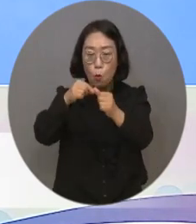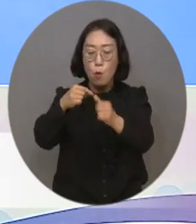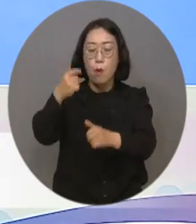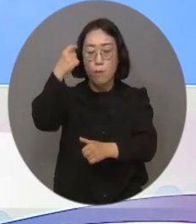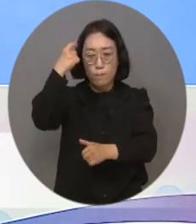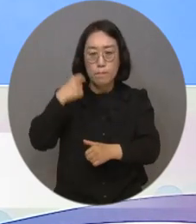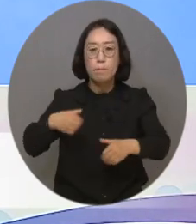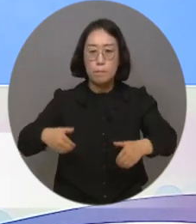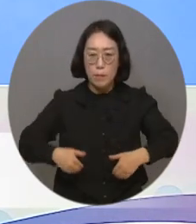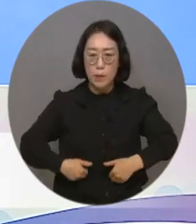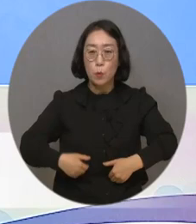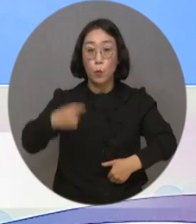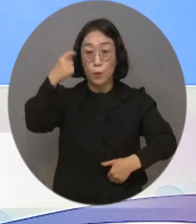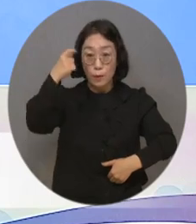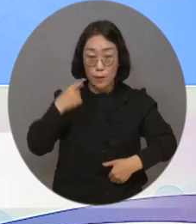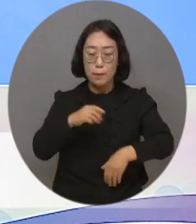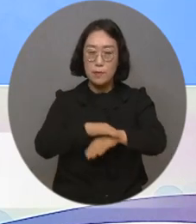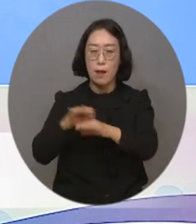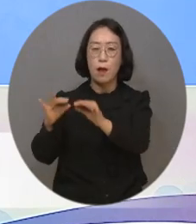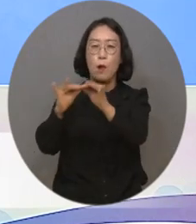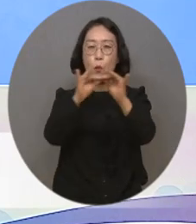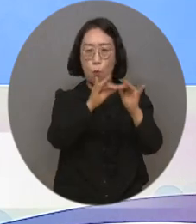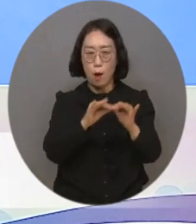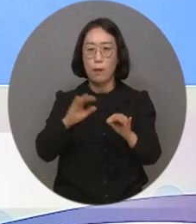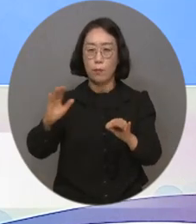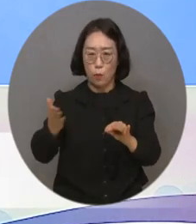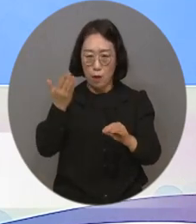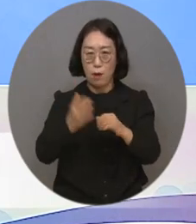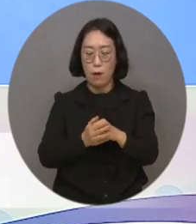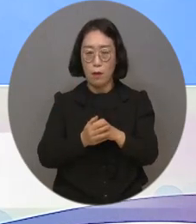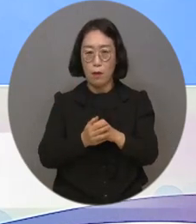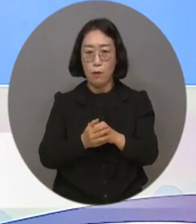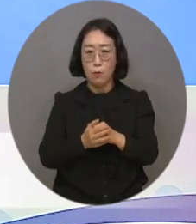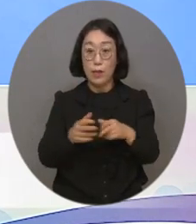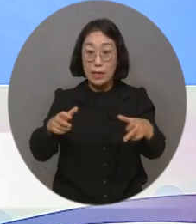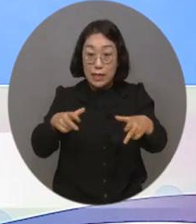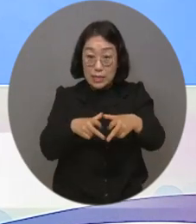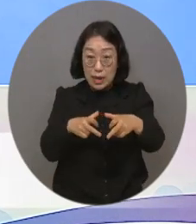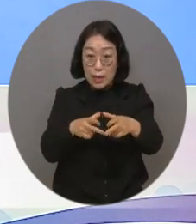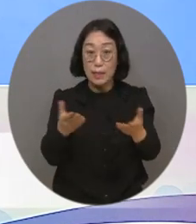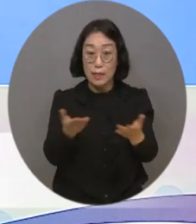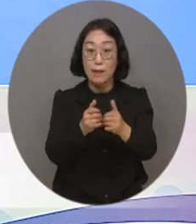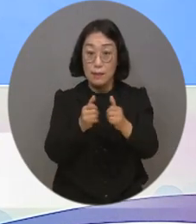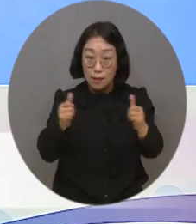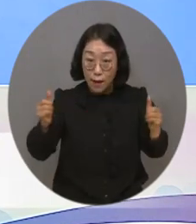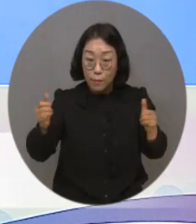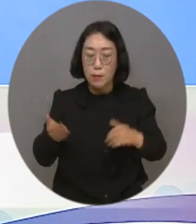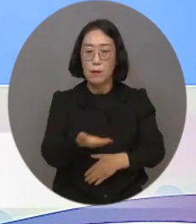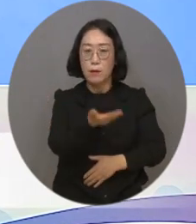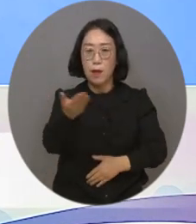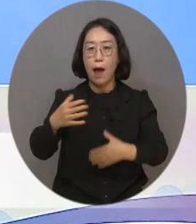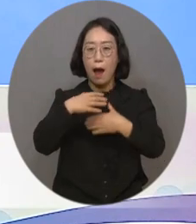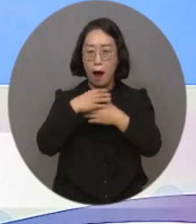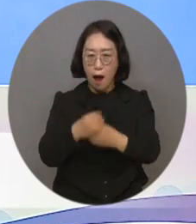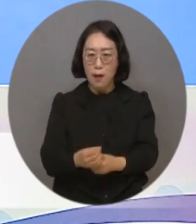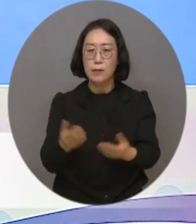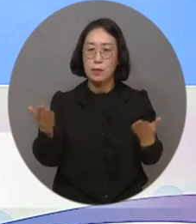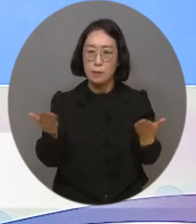분위기가 형성되었습니다. 우리 장애인 근로자들이 안정적인 근로